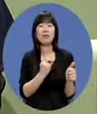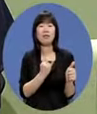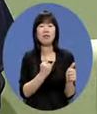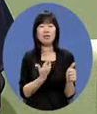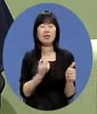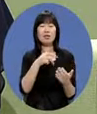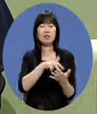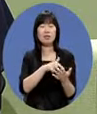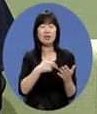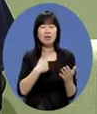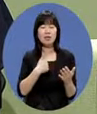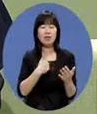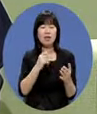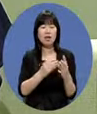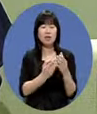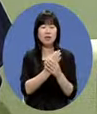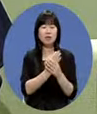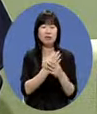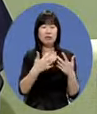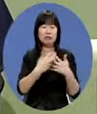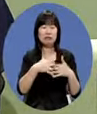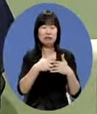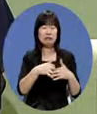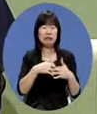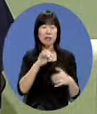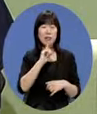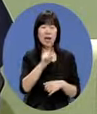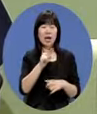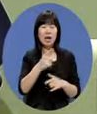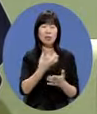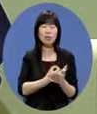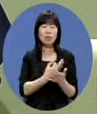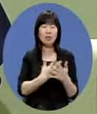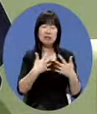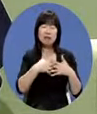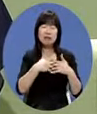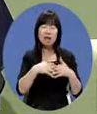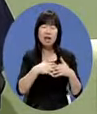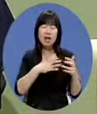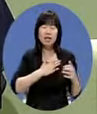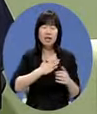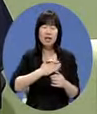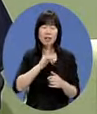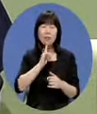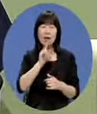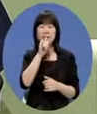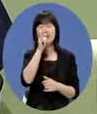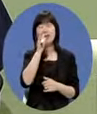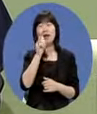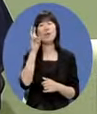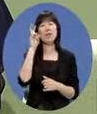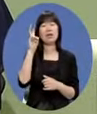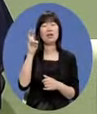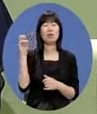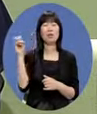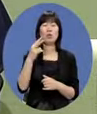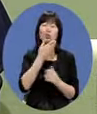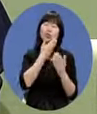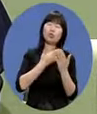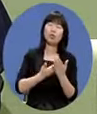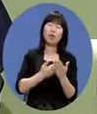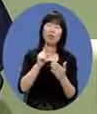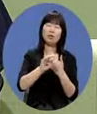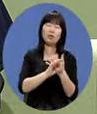그런 경우에 이제 내가 현금 인출기냐 아니면 돈 버는 기계로 아는 것 같다. 이제 이렇게 이야기하실 수도 있어요. 그리고 이제 중요한